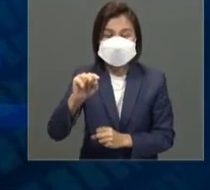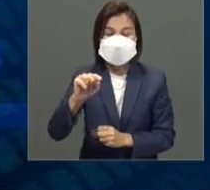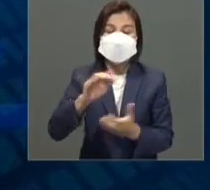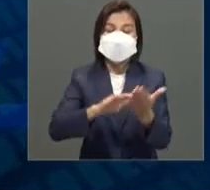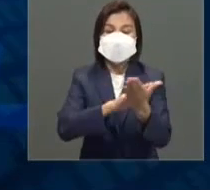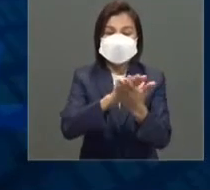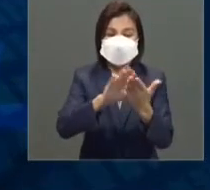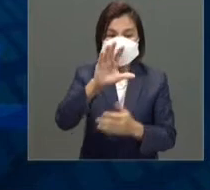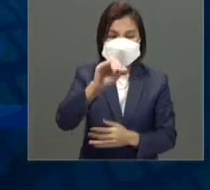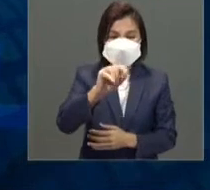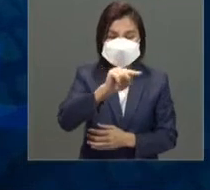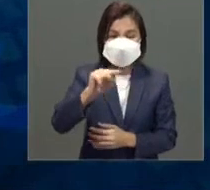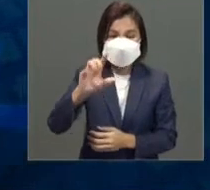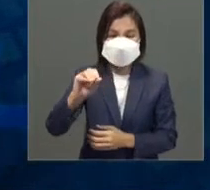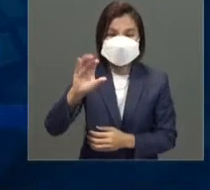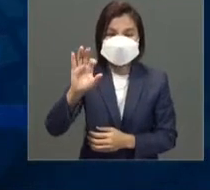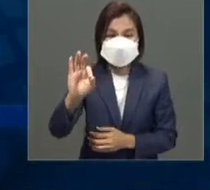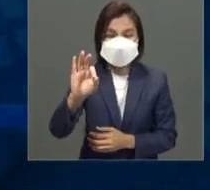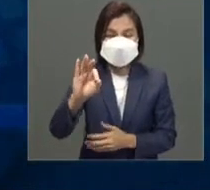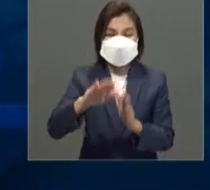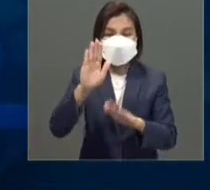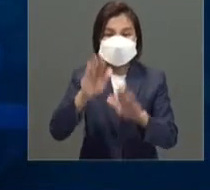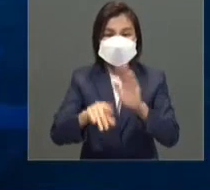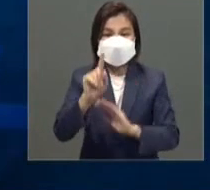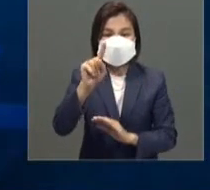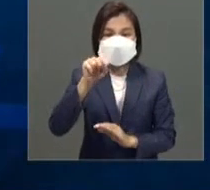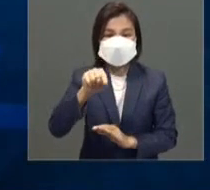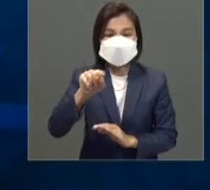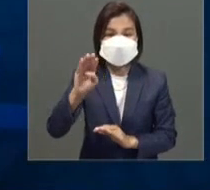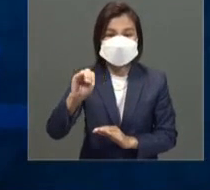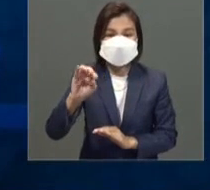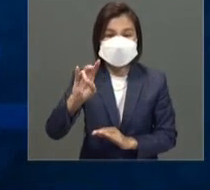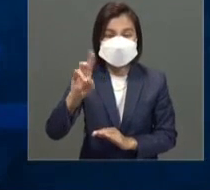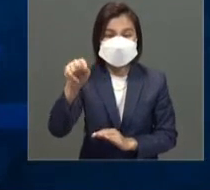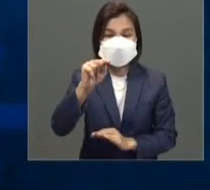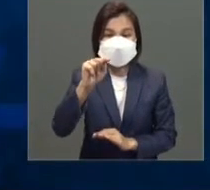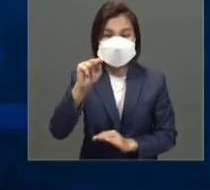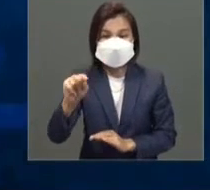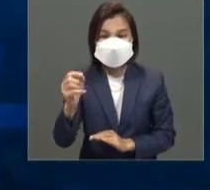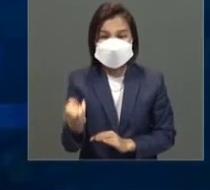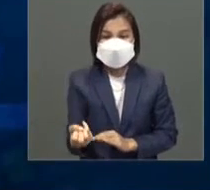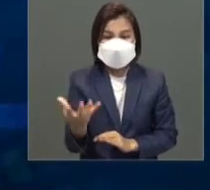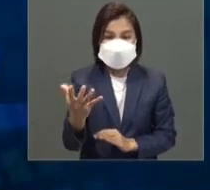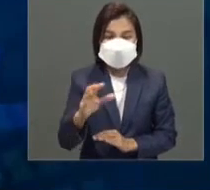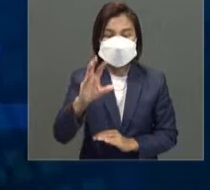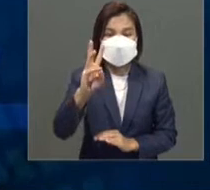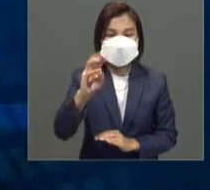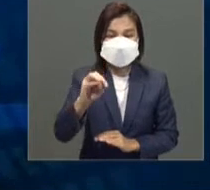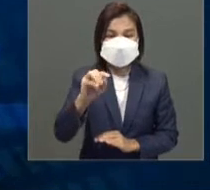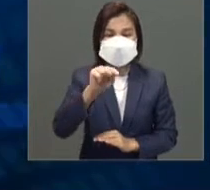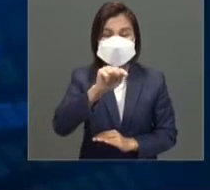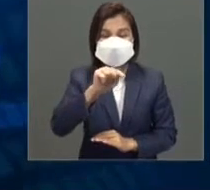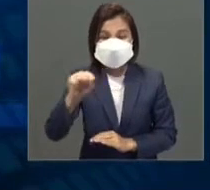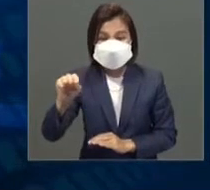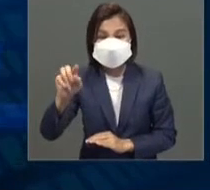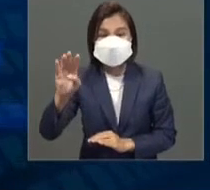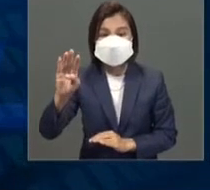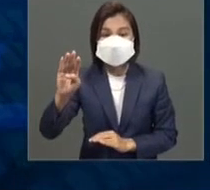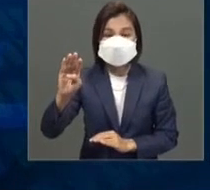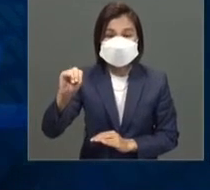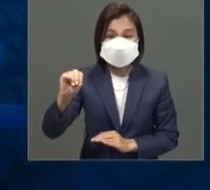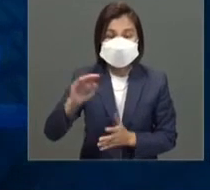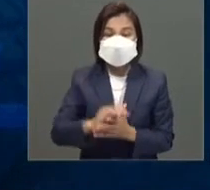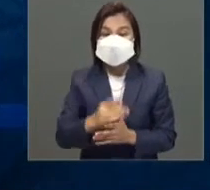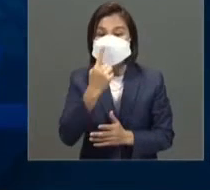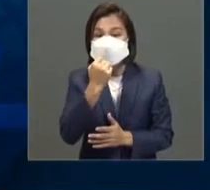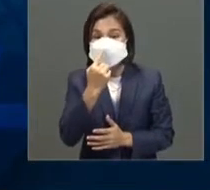50 ถึง 59ยังไม่สูงเท่าไหร่นะครับขึ้น 1.47% แต่ไปโด่งเอาตอนสูงอายุคือ60ถึง69เนี่ย 4.19 แล้วไปสูงสุดเป็น